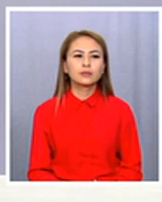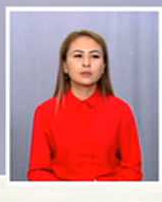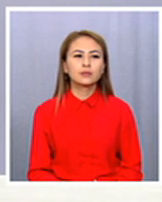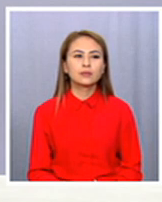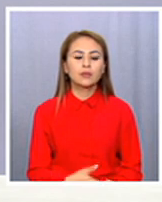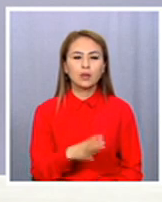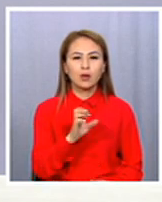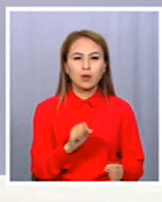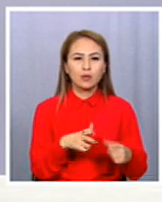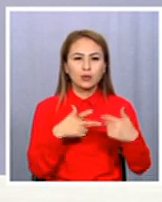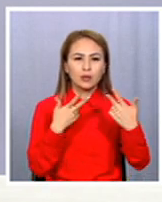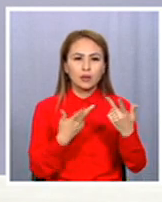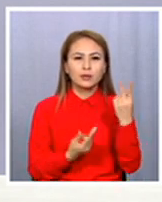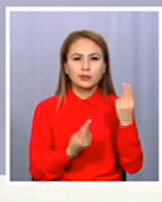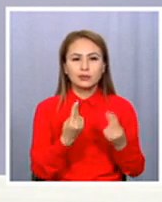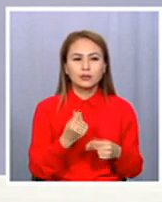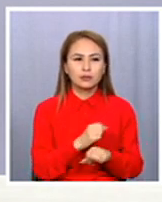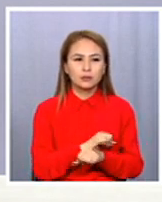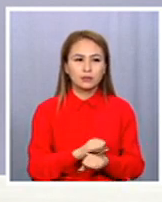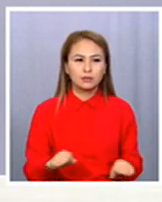Онлайн ойынды ойнауымыз қажет.